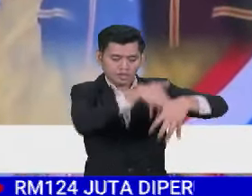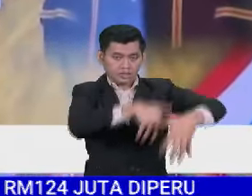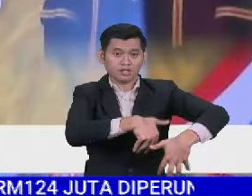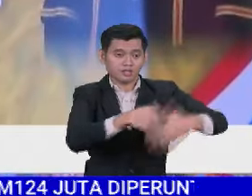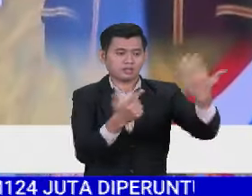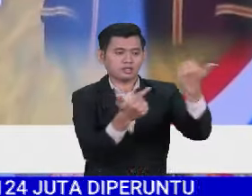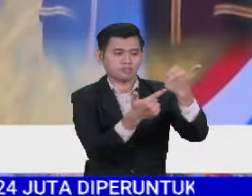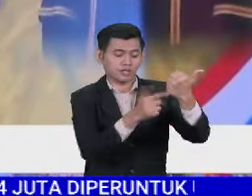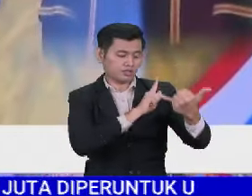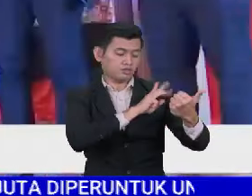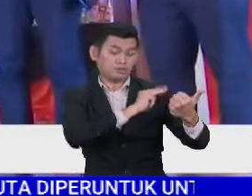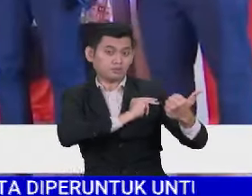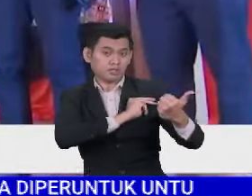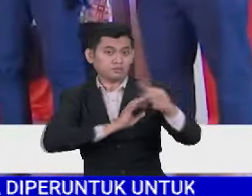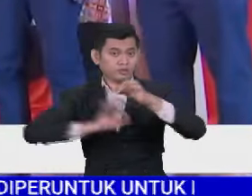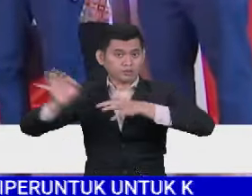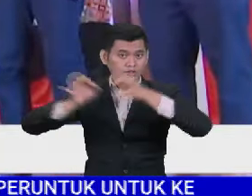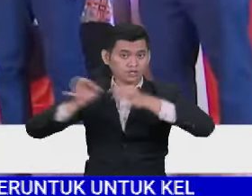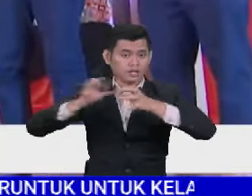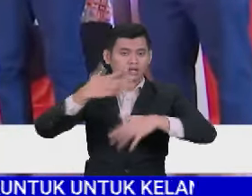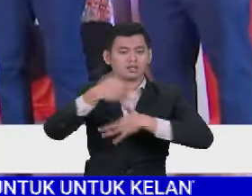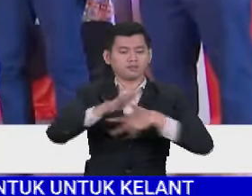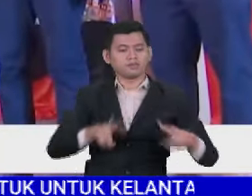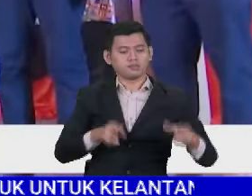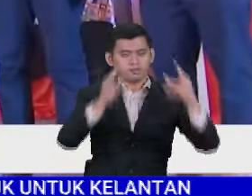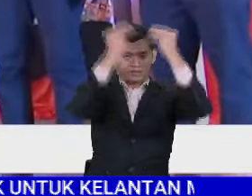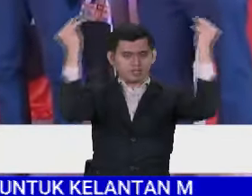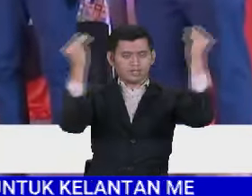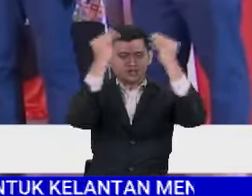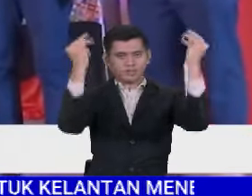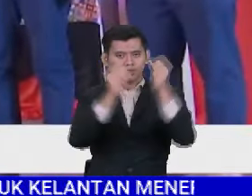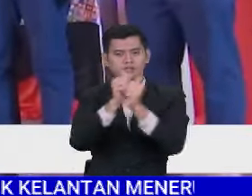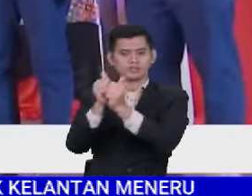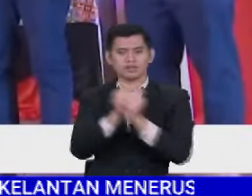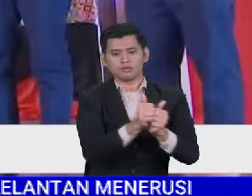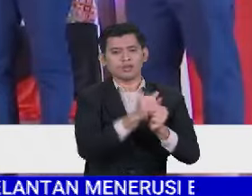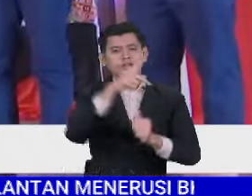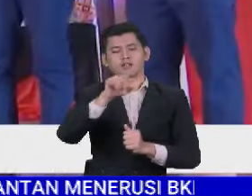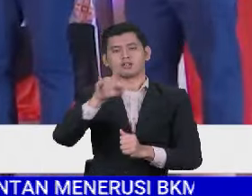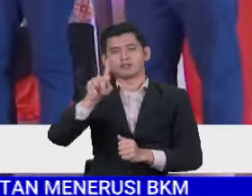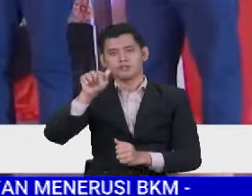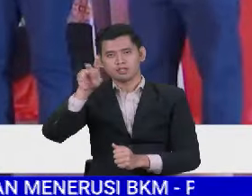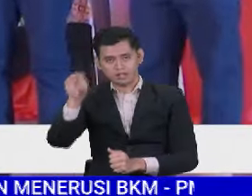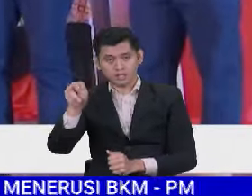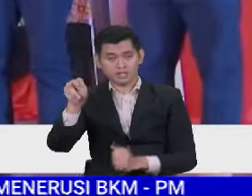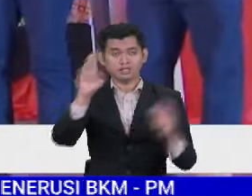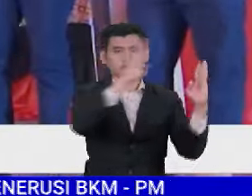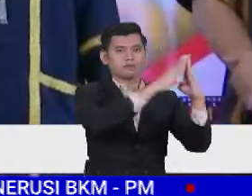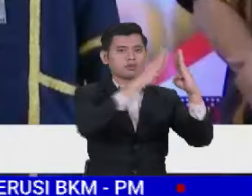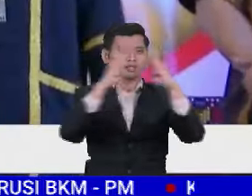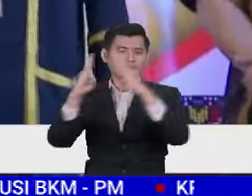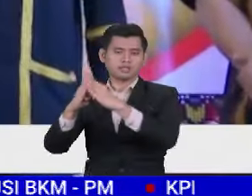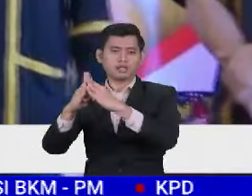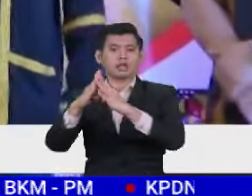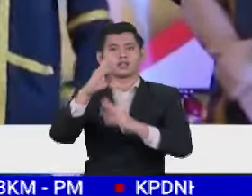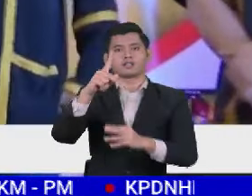timbalan ketua menteri berkata demikian selepas meresmikan Majlis ramah mesra kaamatan mukim Toar it out Bandar di keningau